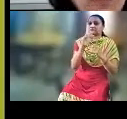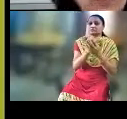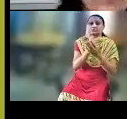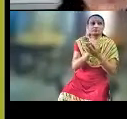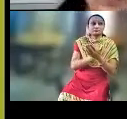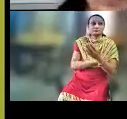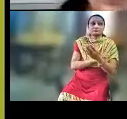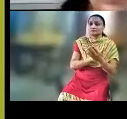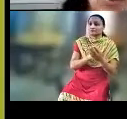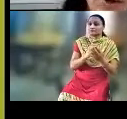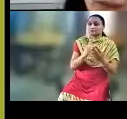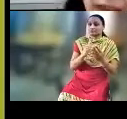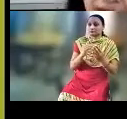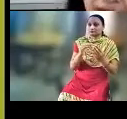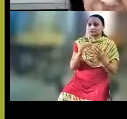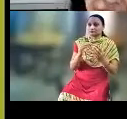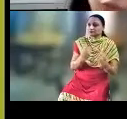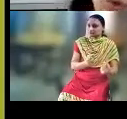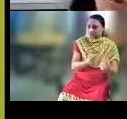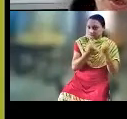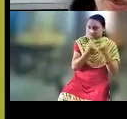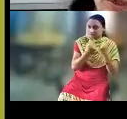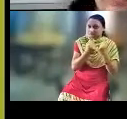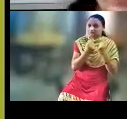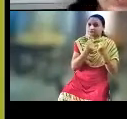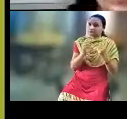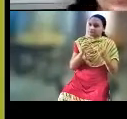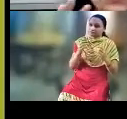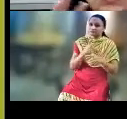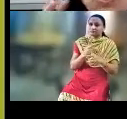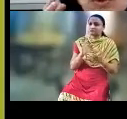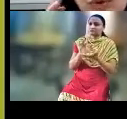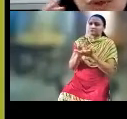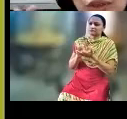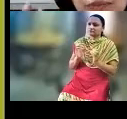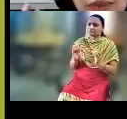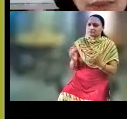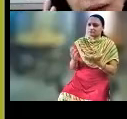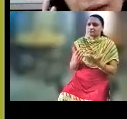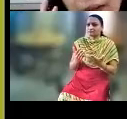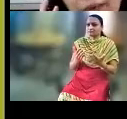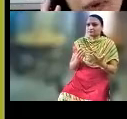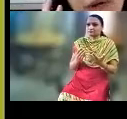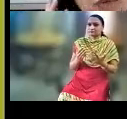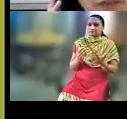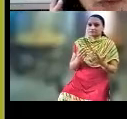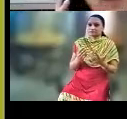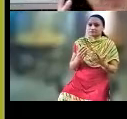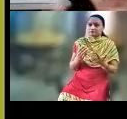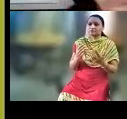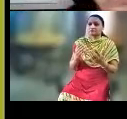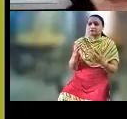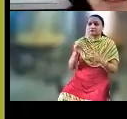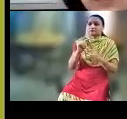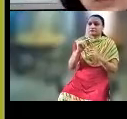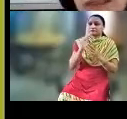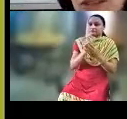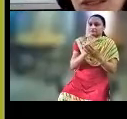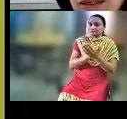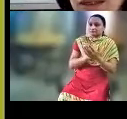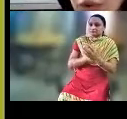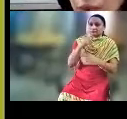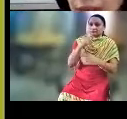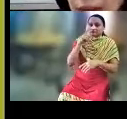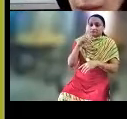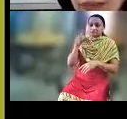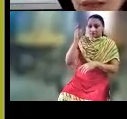स्ट्रेंथ मिली और ये काफी जगह शुरू किए गए। सो इसमें पेरेंटिंग प्रोग्राम्स के बारे में हमें इसलिए